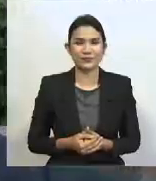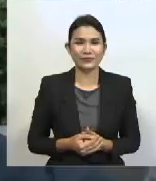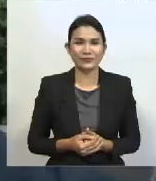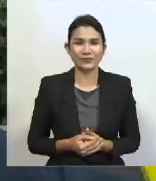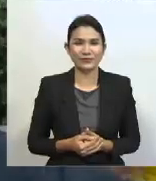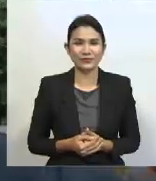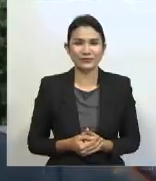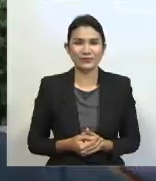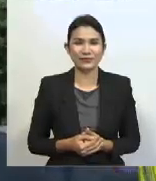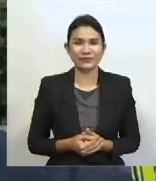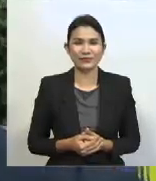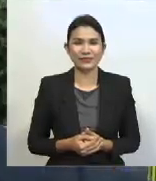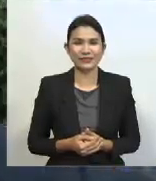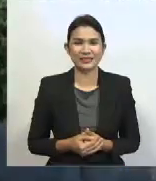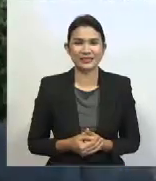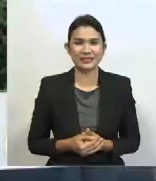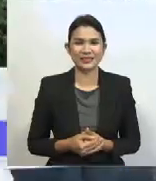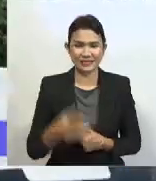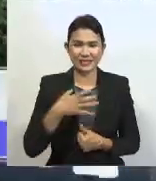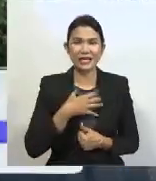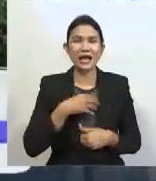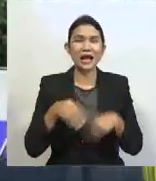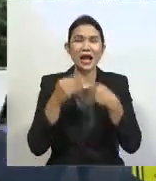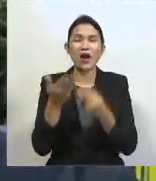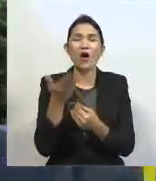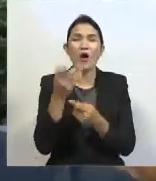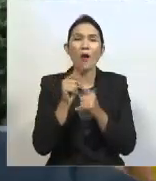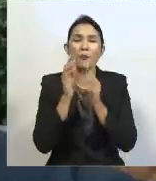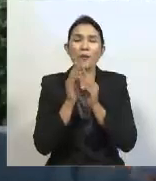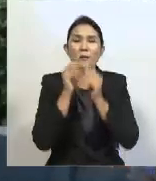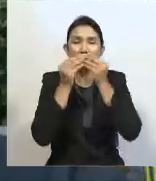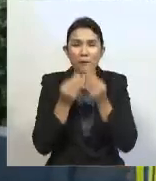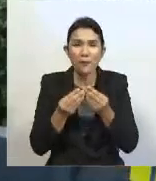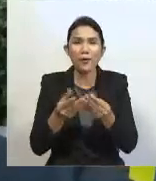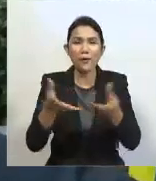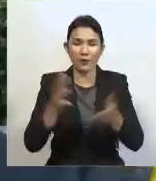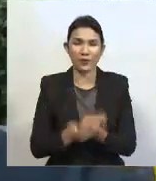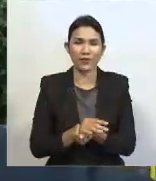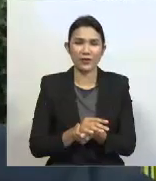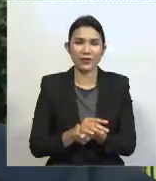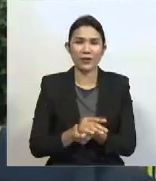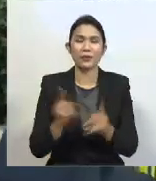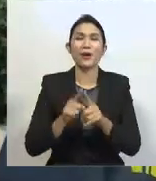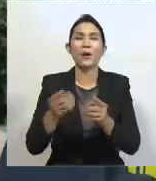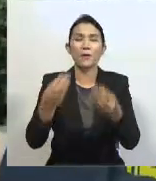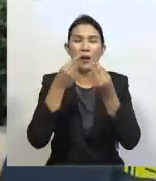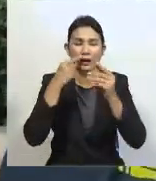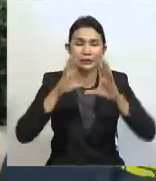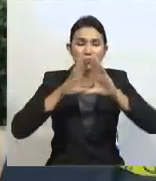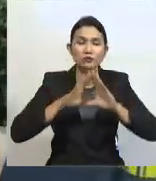ก็อยากจะขอพรท่านแล้วก็อย่างที่ท่านว่าสร้างสันติสุ